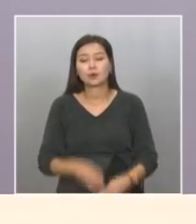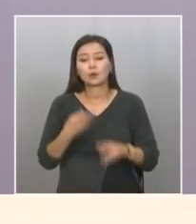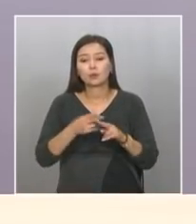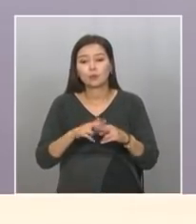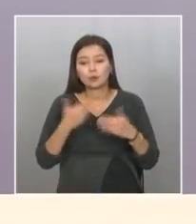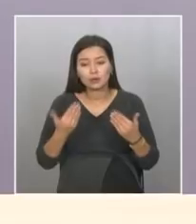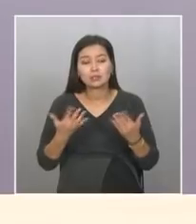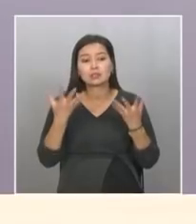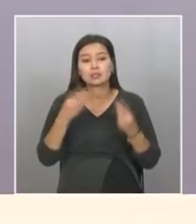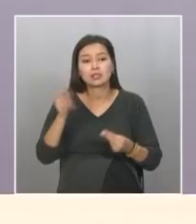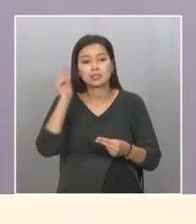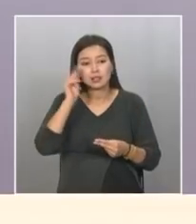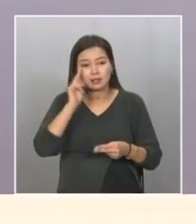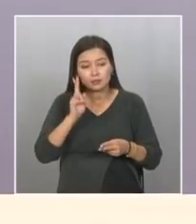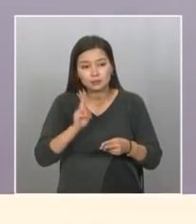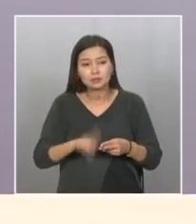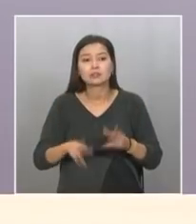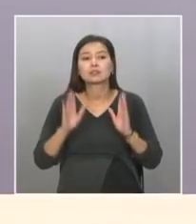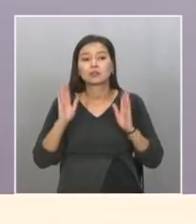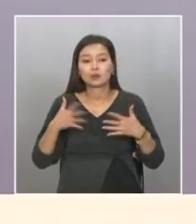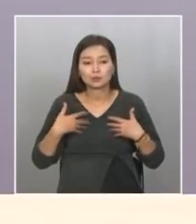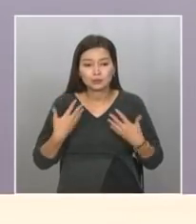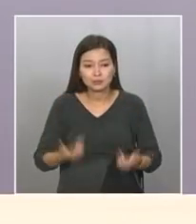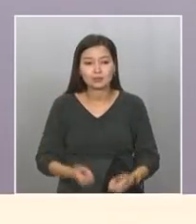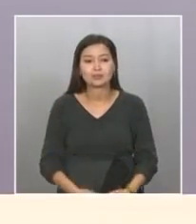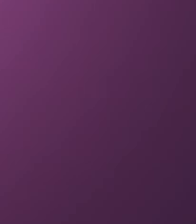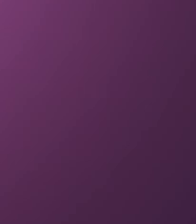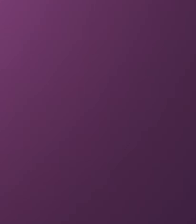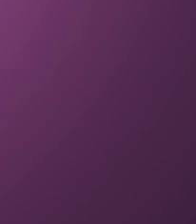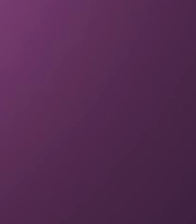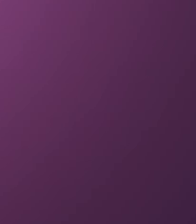Осымен бүгінгі сабағымызды аяқтаймыз. Сау болыңыздар!